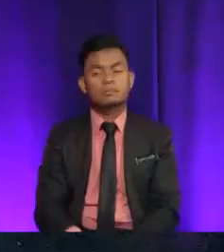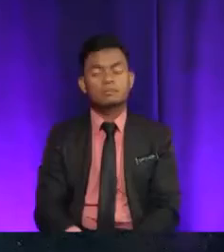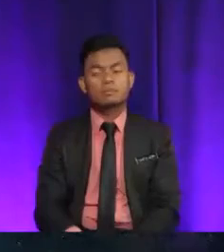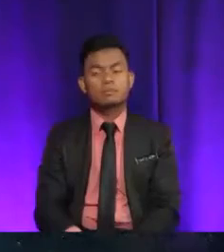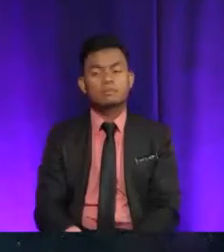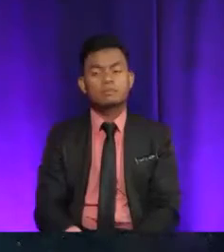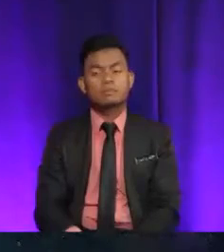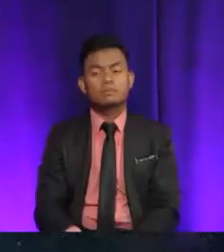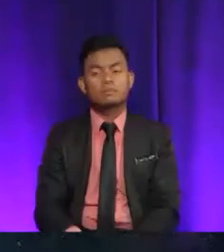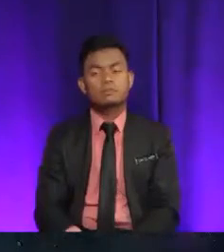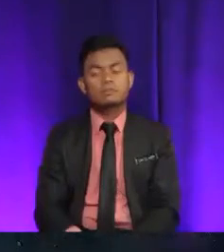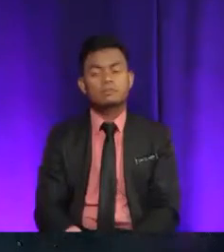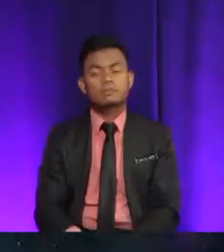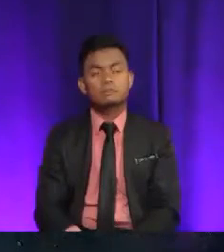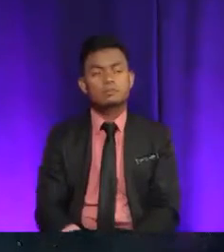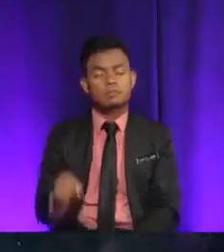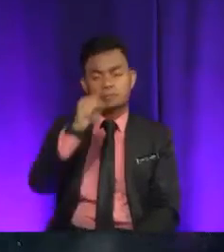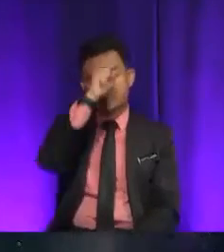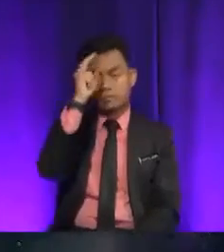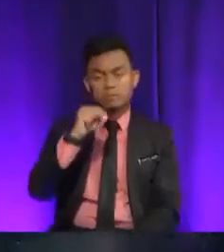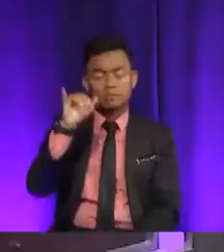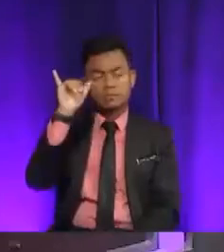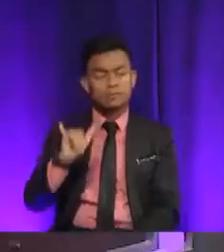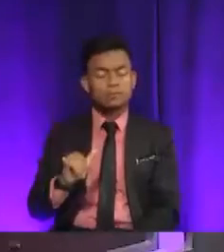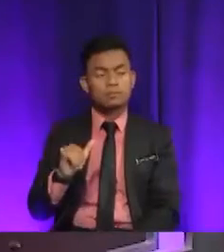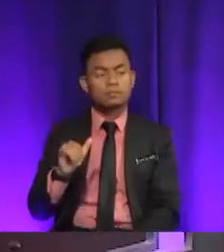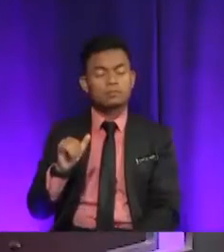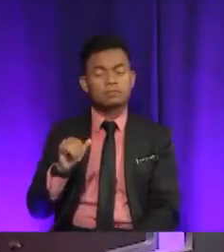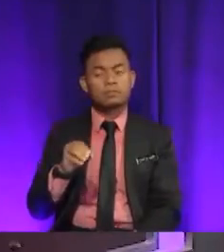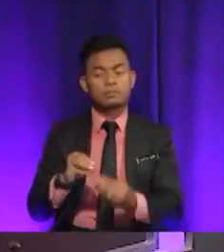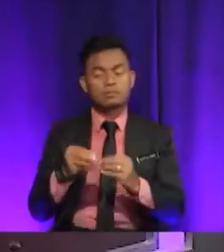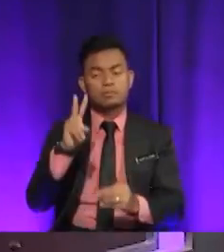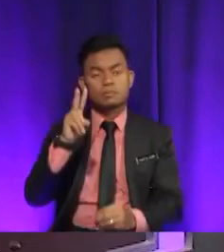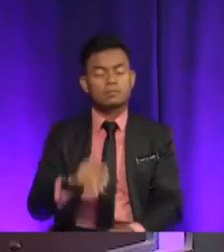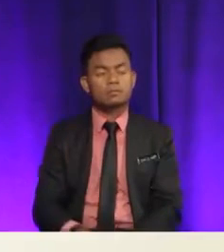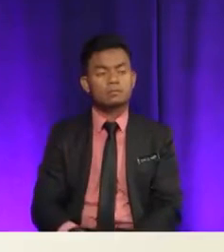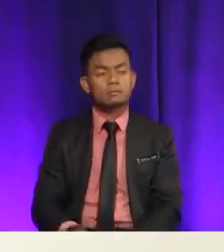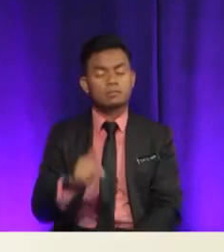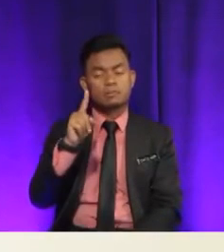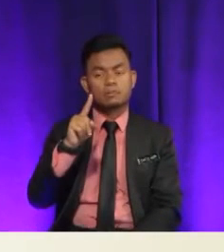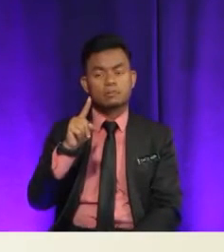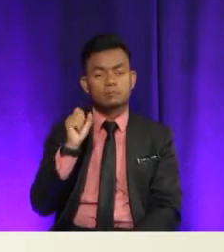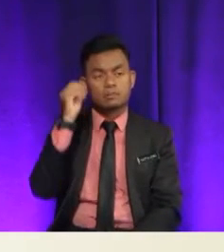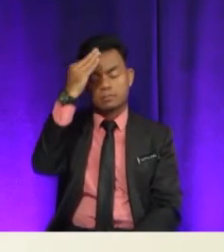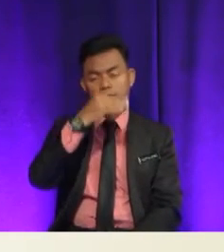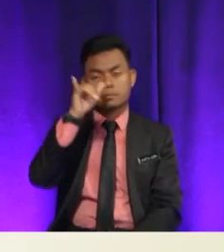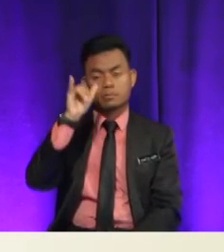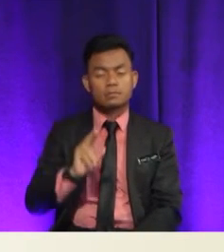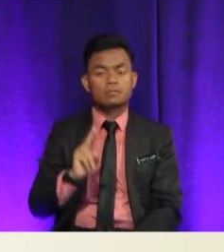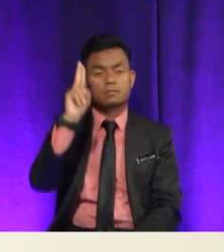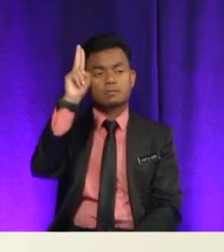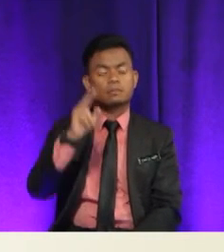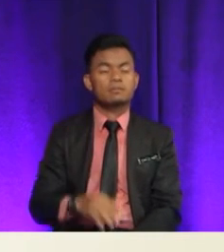Yang kedua kita lihat soalnya yang kedua satu kepribadian unggul pada watak menteri diberikan di sini pada rangka yang ke-8